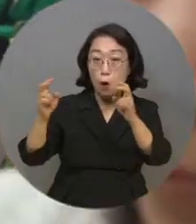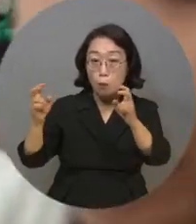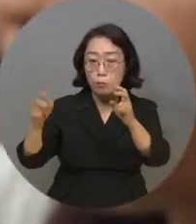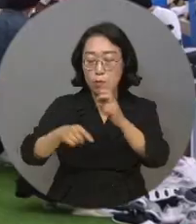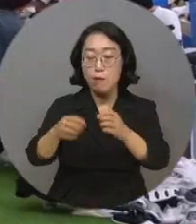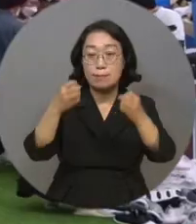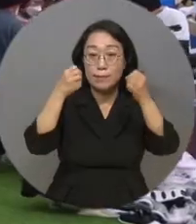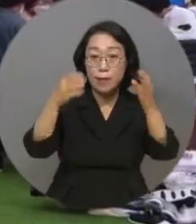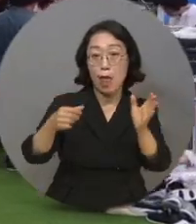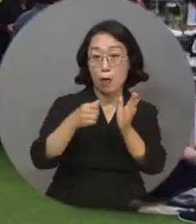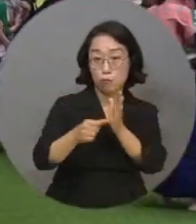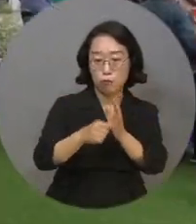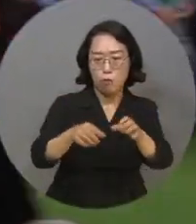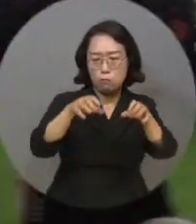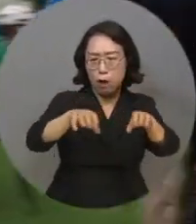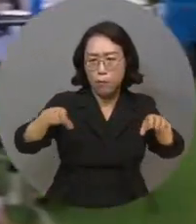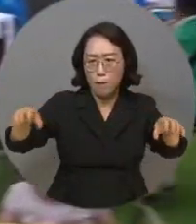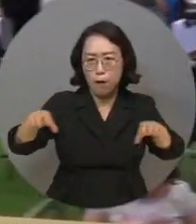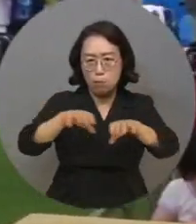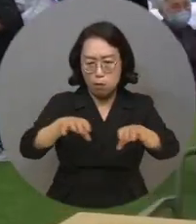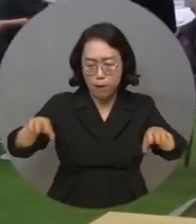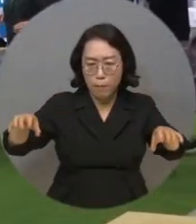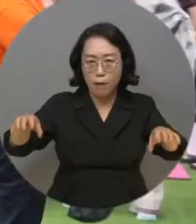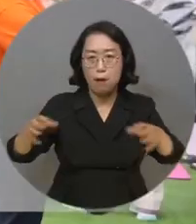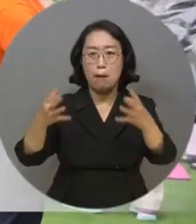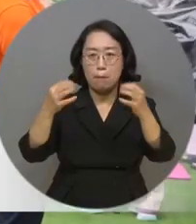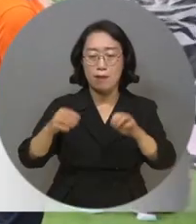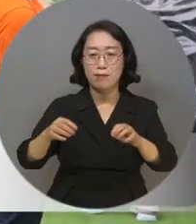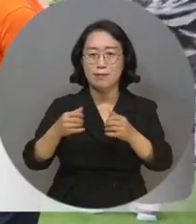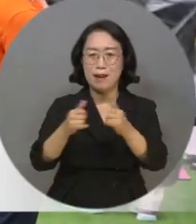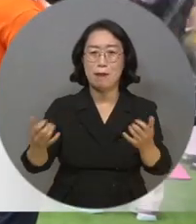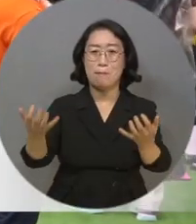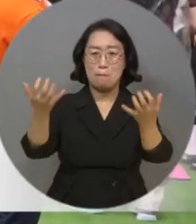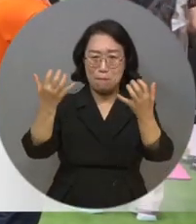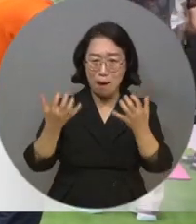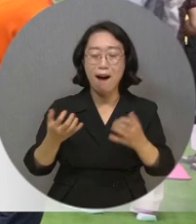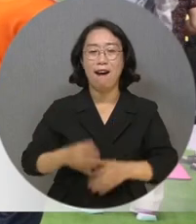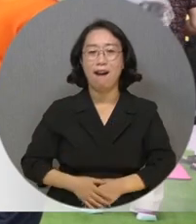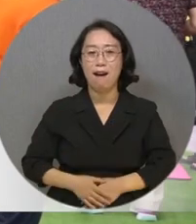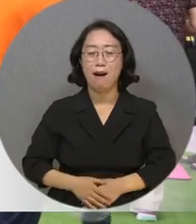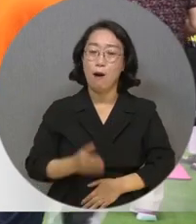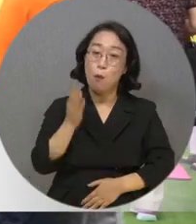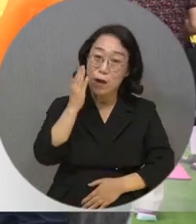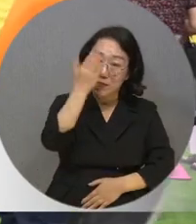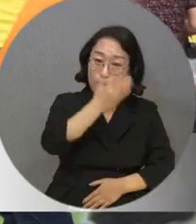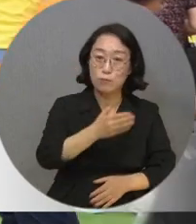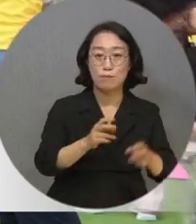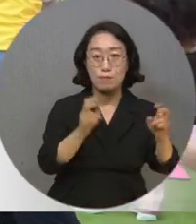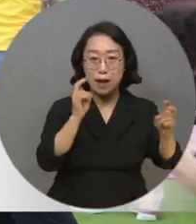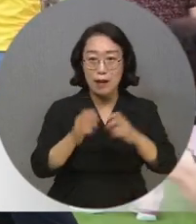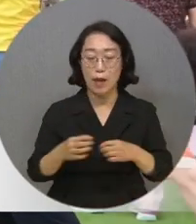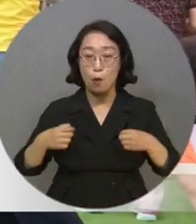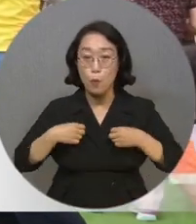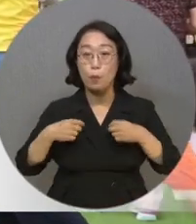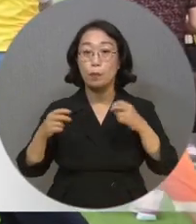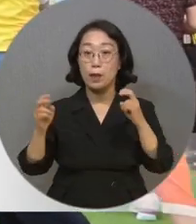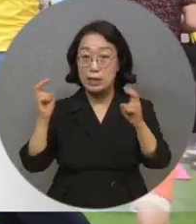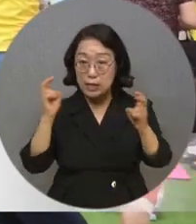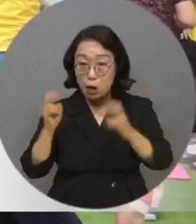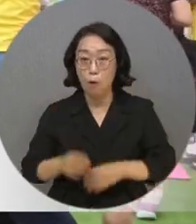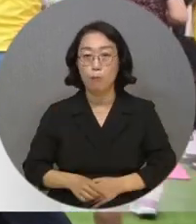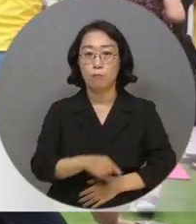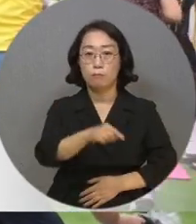기부 덕분에 지역 손님들로 장사진을 이뤘습니다. 관내에 있는 뭐 화장품 업체라든가 의류 업체라든가 기타